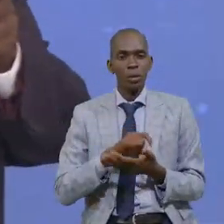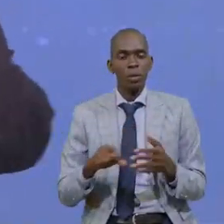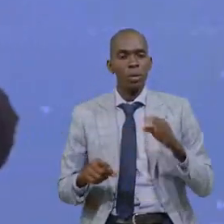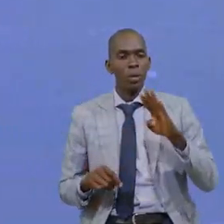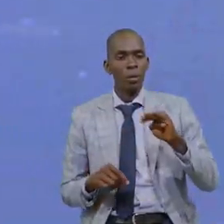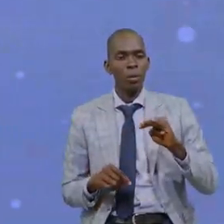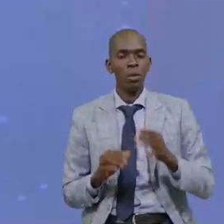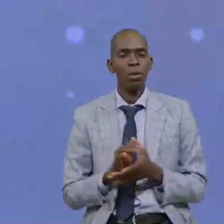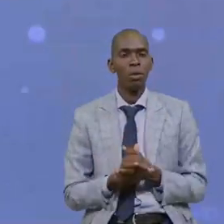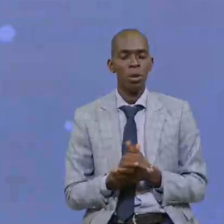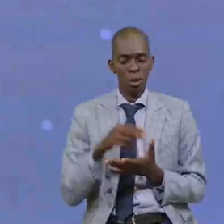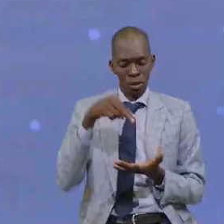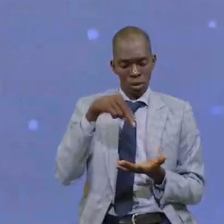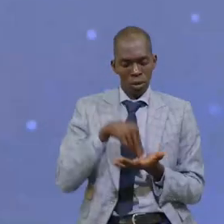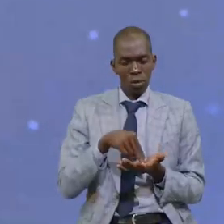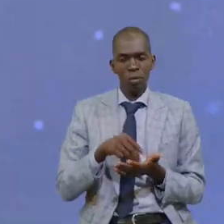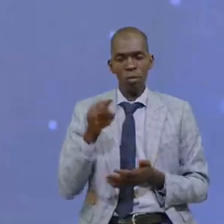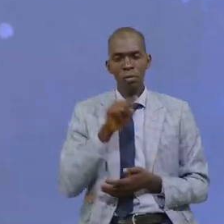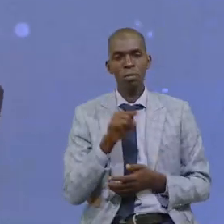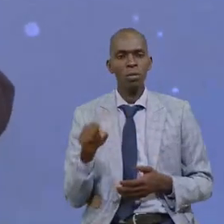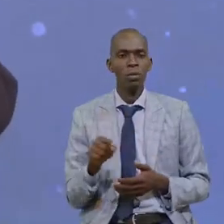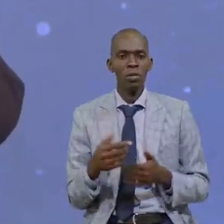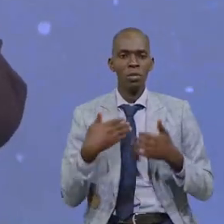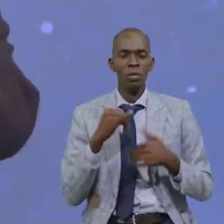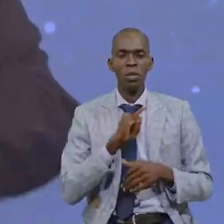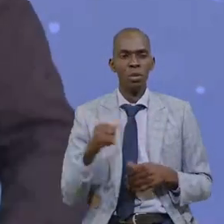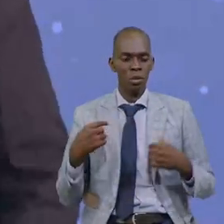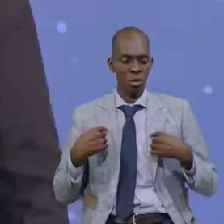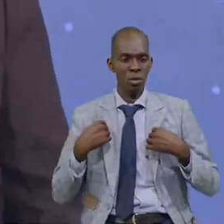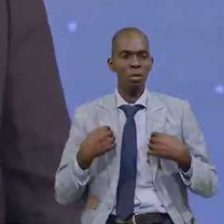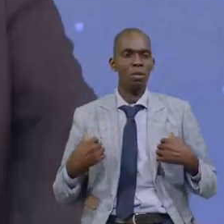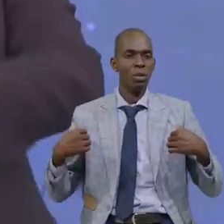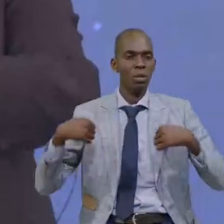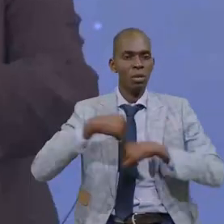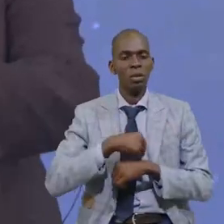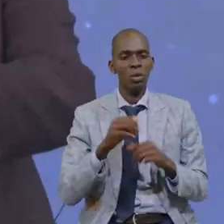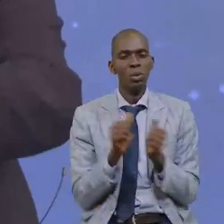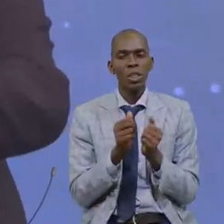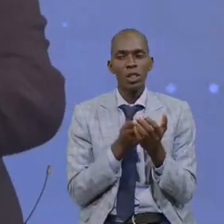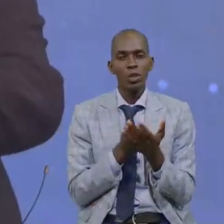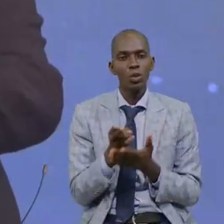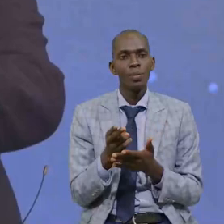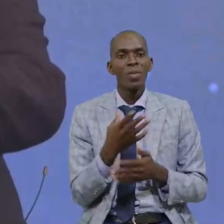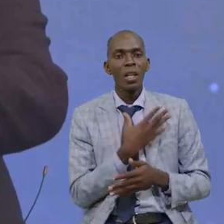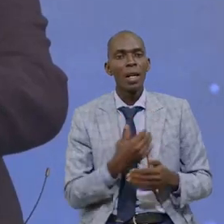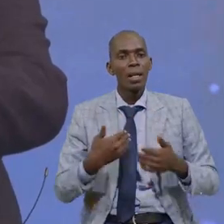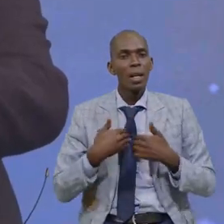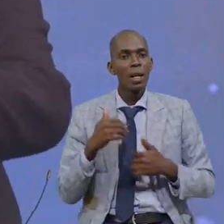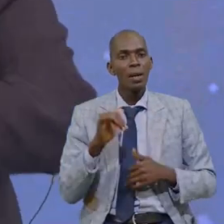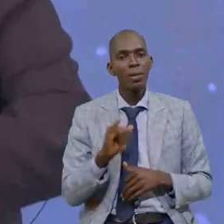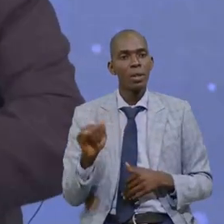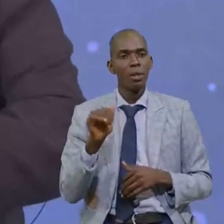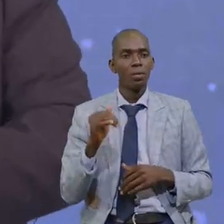Verset 14. Tenez donc ferme. Ayez à vos reins la vérité pour ceinture.